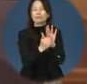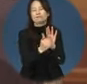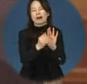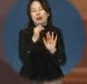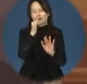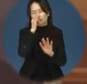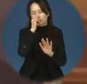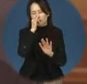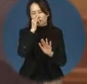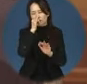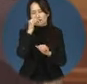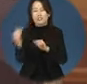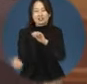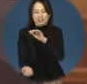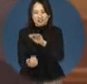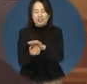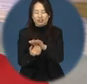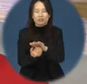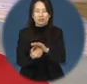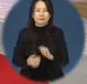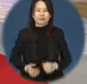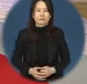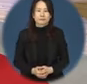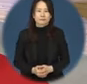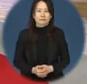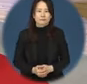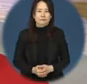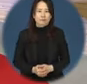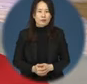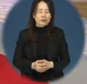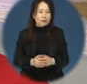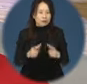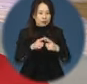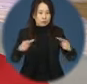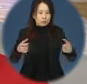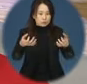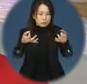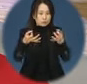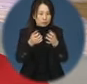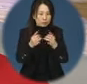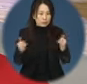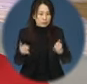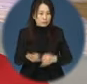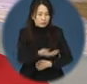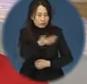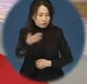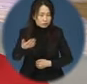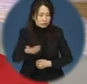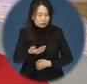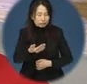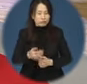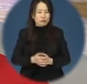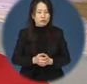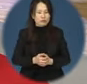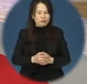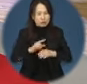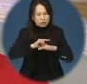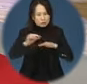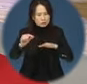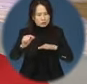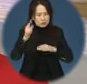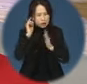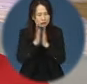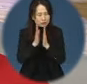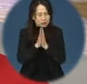실천할 수 있다라고 생각합니다 예 마우리 일반 시청자 분들도 어 지방자치가 실시되고